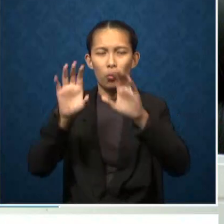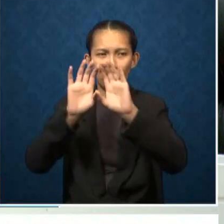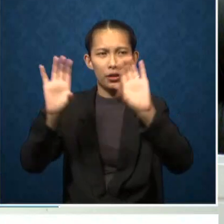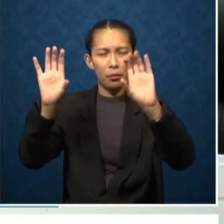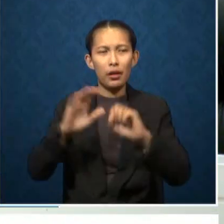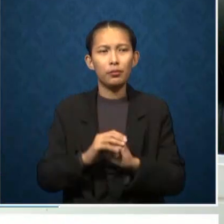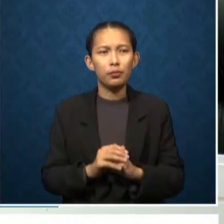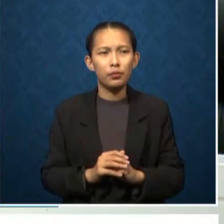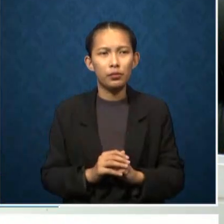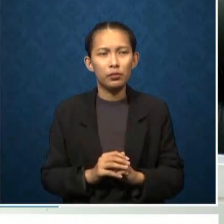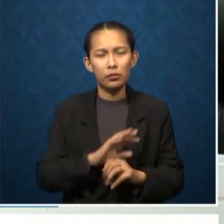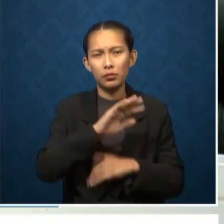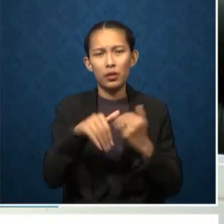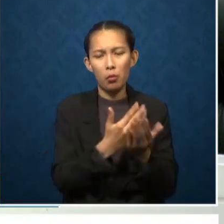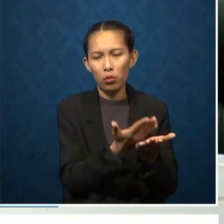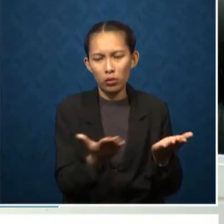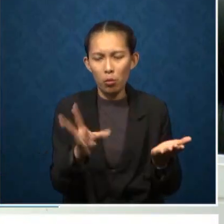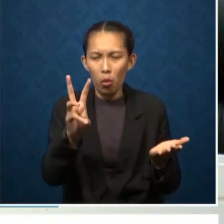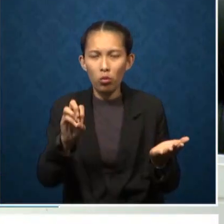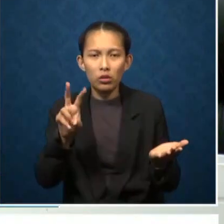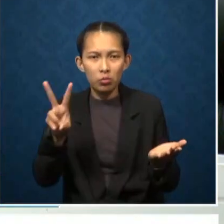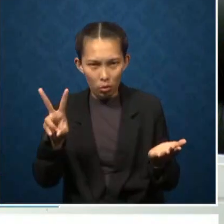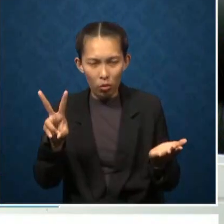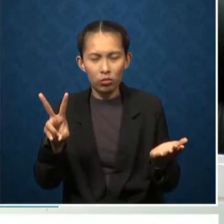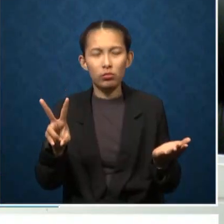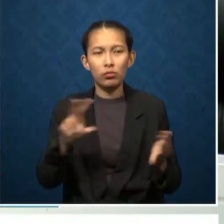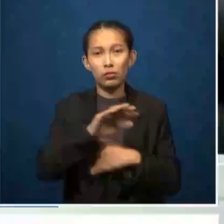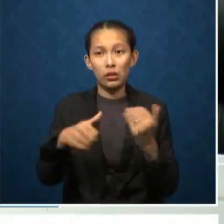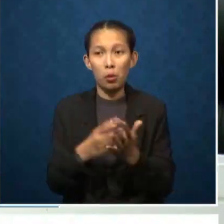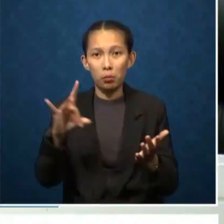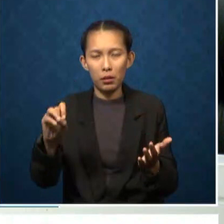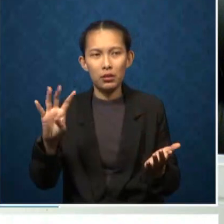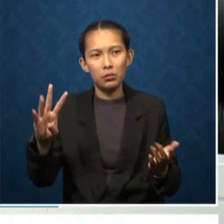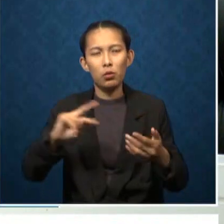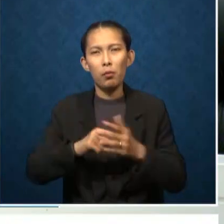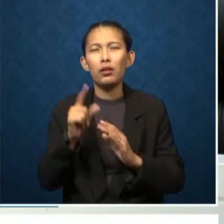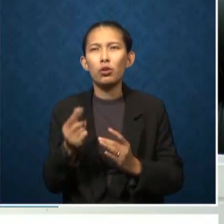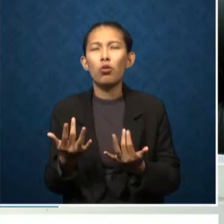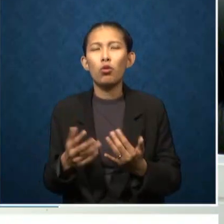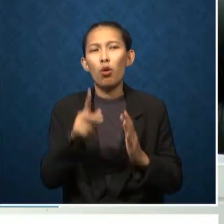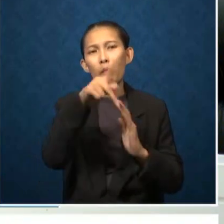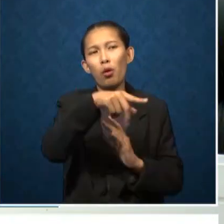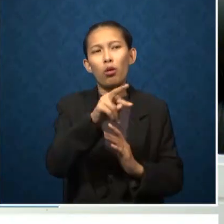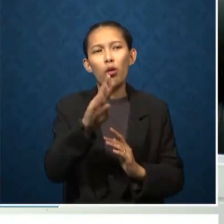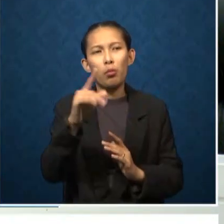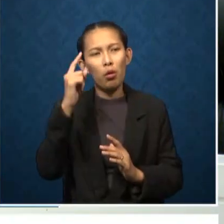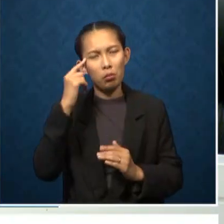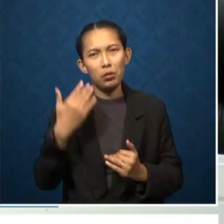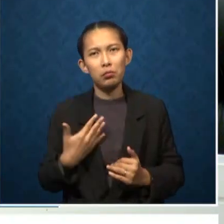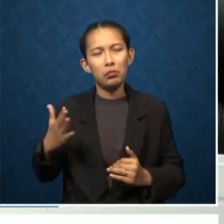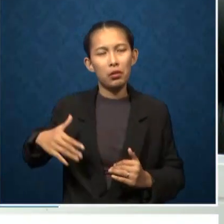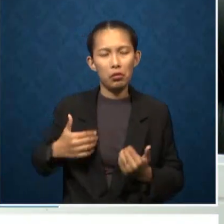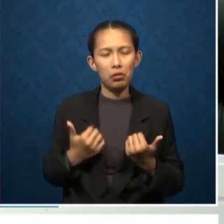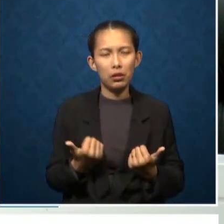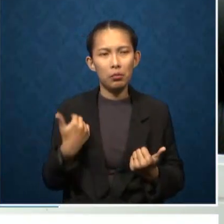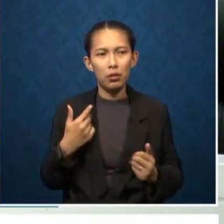จะได้ถึง62ฉบับจาก84ฉบับนะคะที่เหลือก็จะเป็นกฎหมายระดับพระราชบัญญัติซึ่งต่อมาภายหลังเราได้ร่วมกับทางสำนักงานค